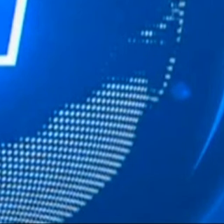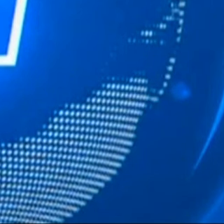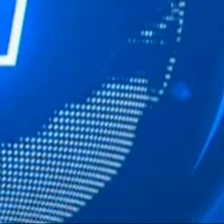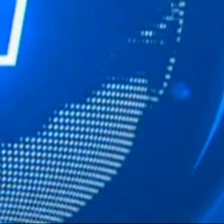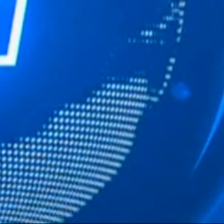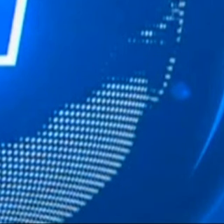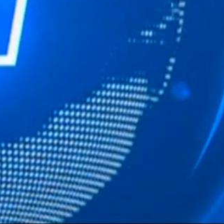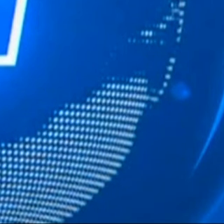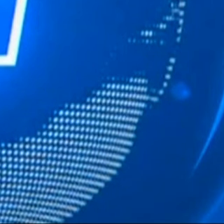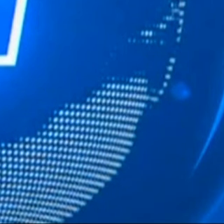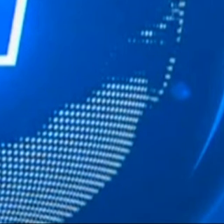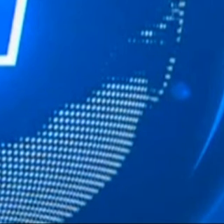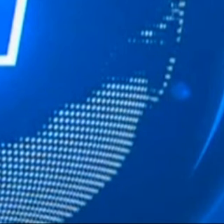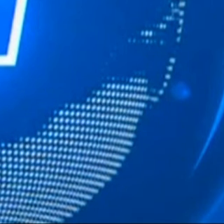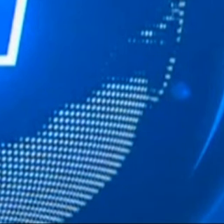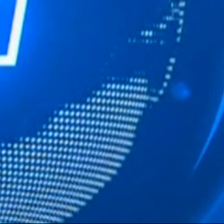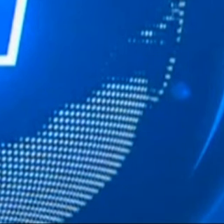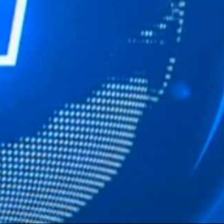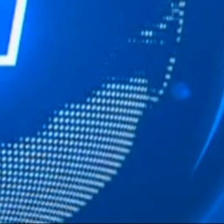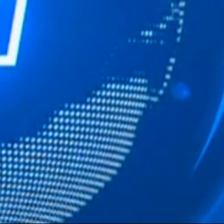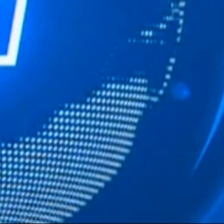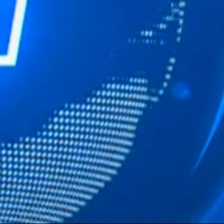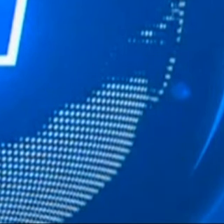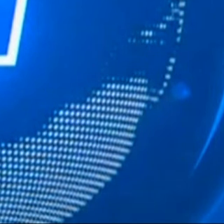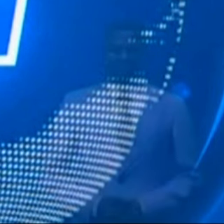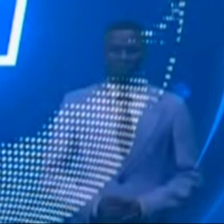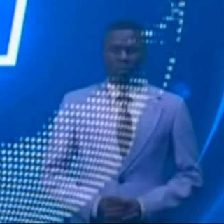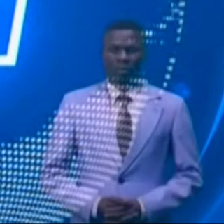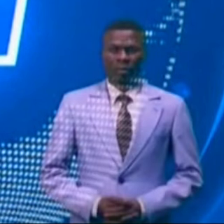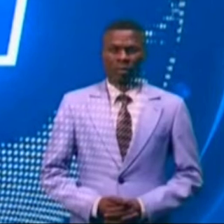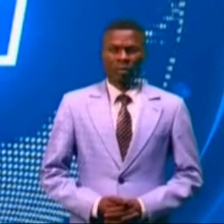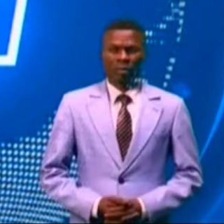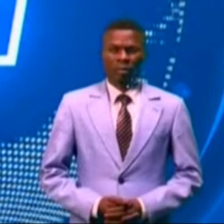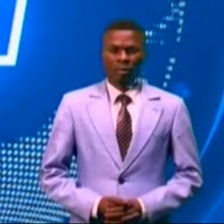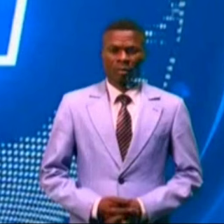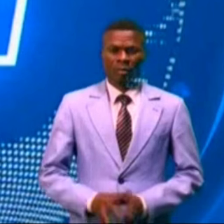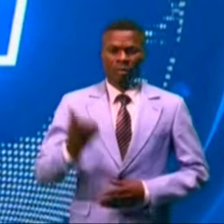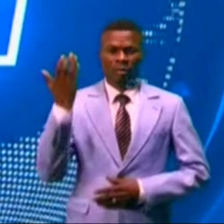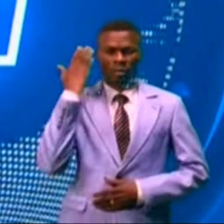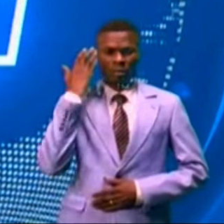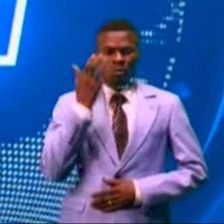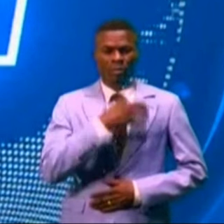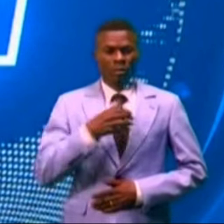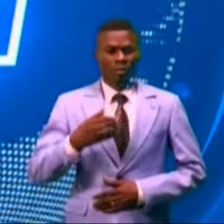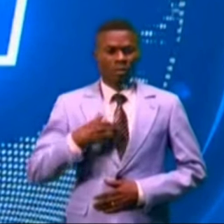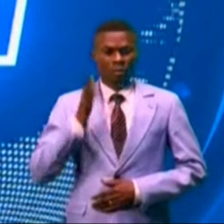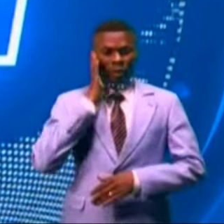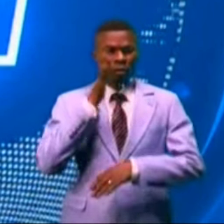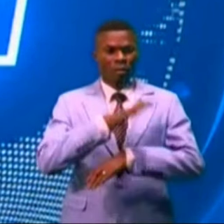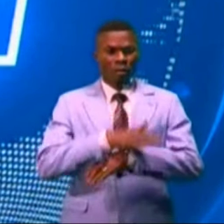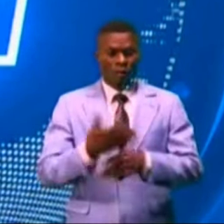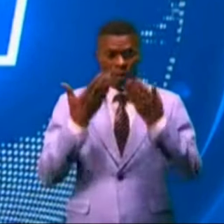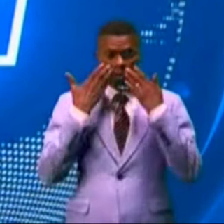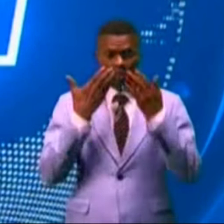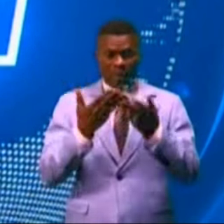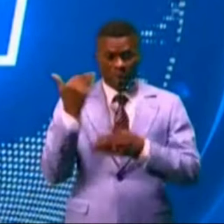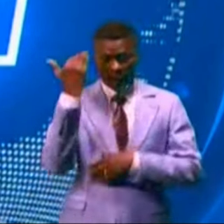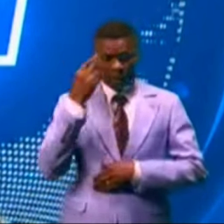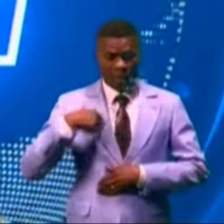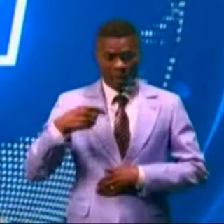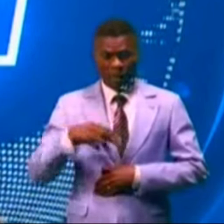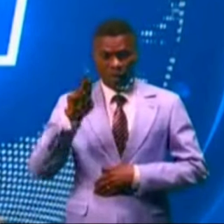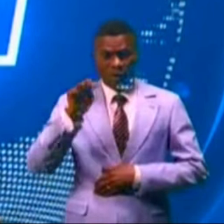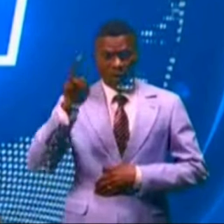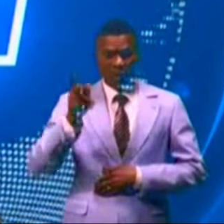Bonsoir, mesdames et messieurs. Merci d'être avec nous dans ce journal sur la télévision nationale congolaise à Lubumbashi, dans la province